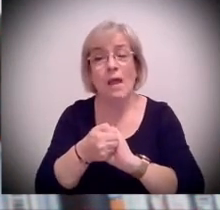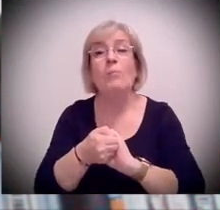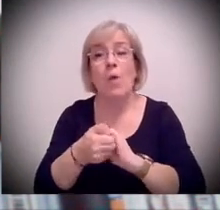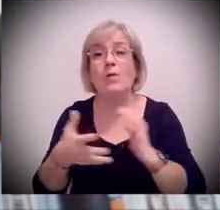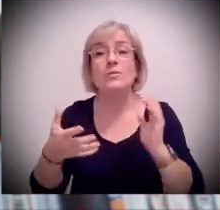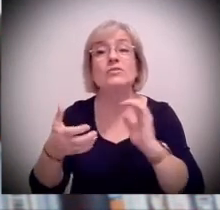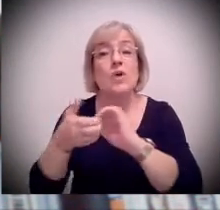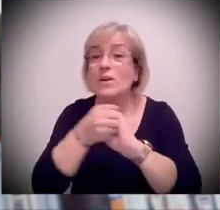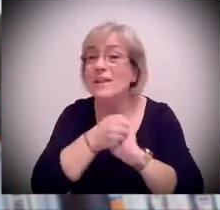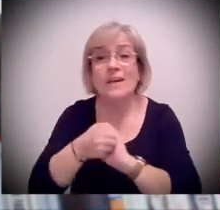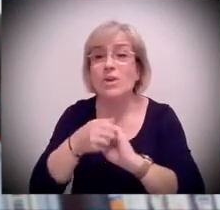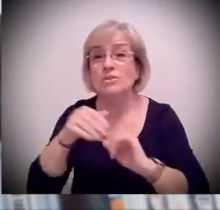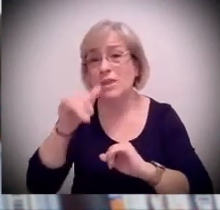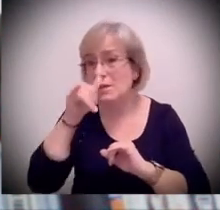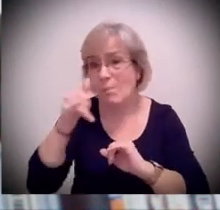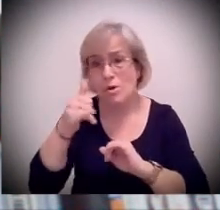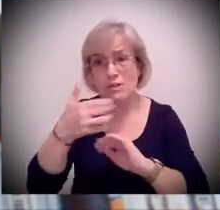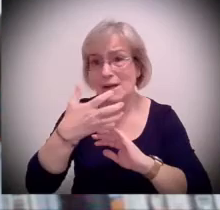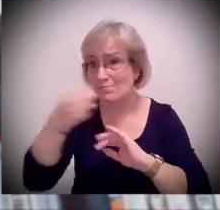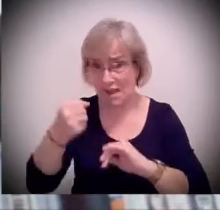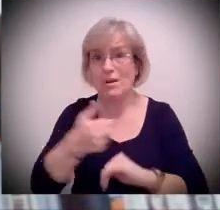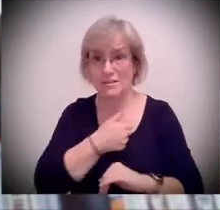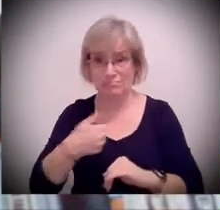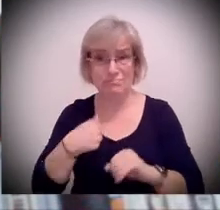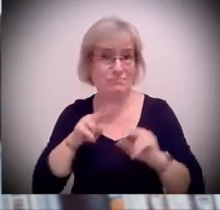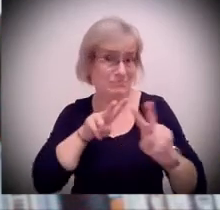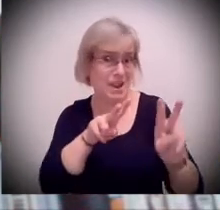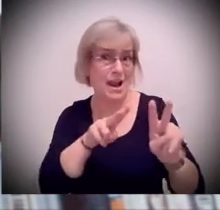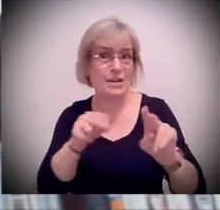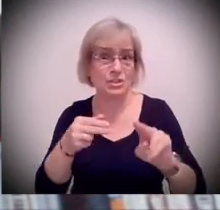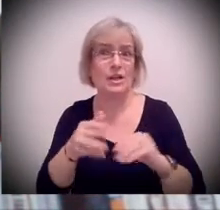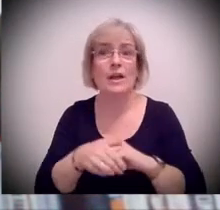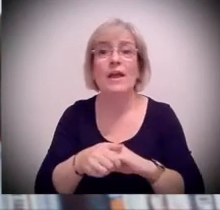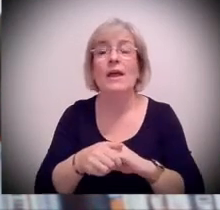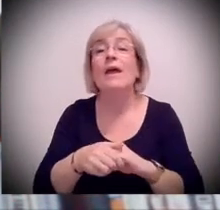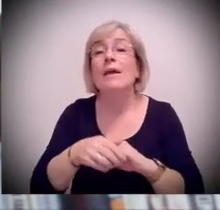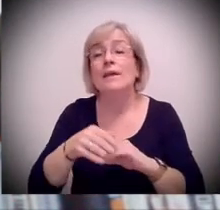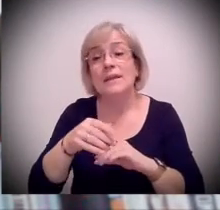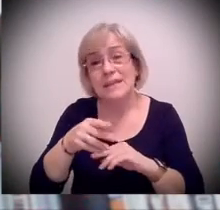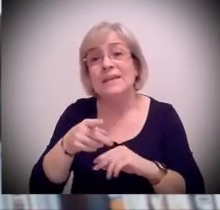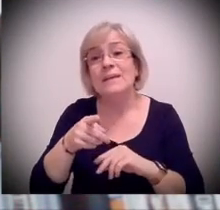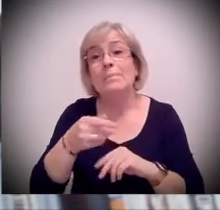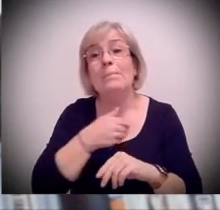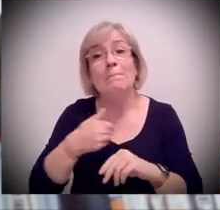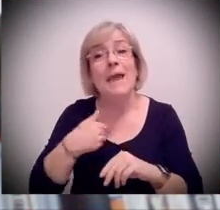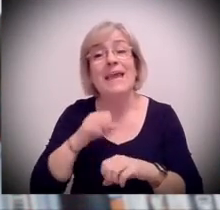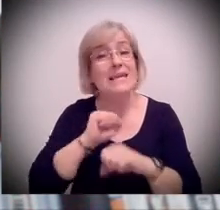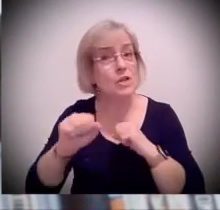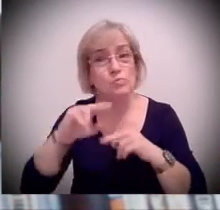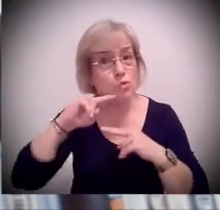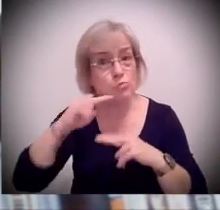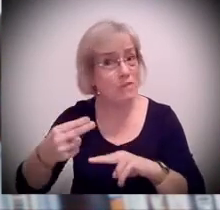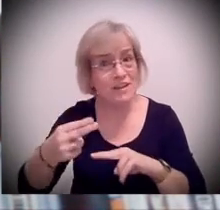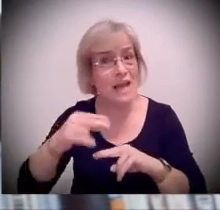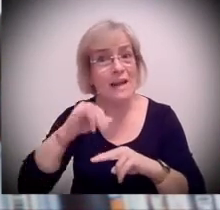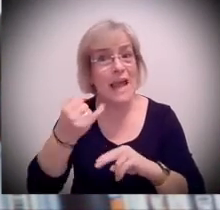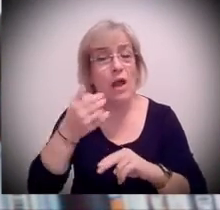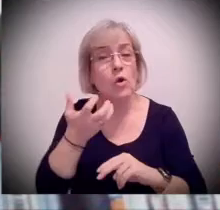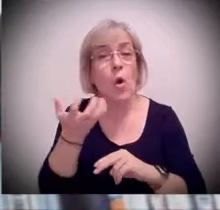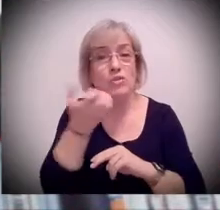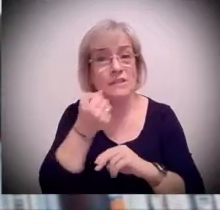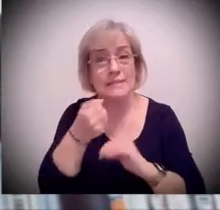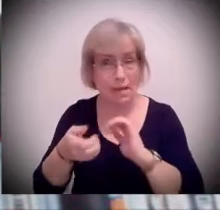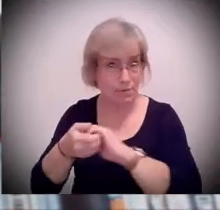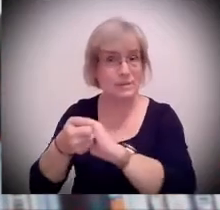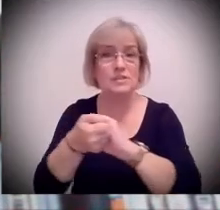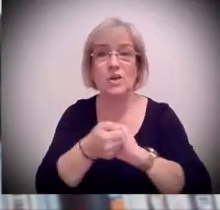Żebyśmy docenili solidarność, która należy do nas tylko i wyłącznie. Nikt nie może nam jej odebrać. Jesteśmy odpowiedzialni za to,